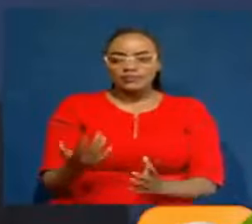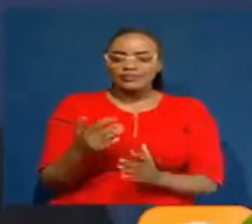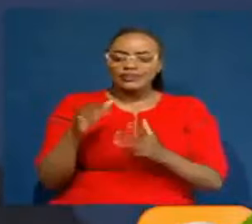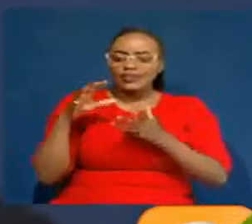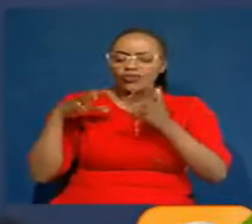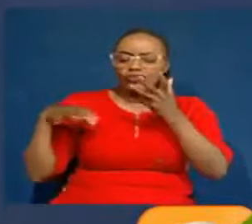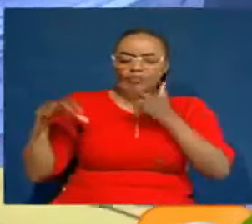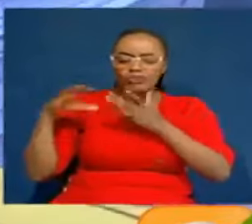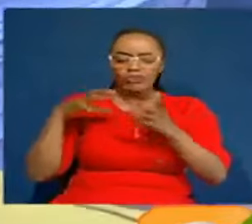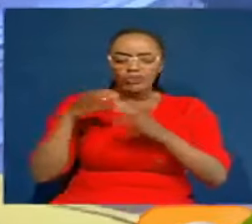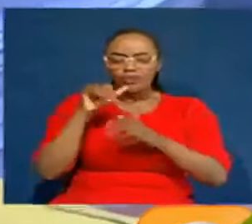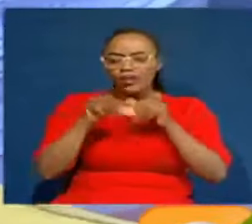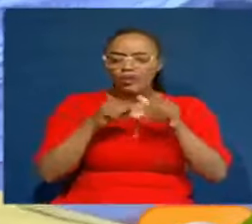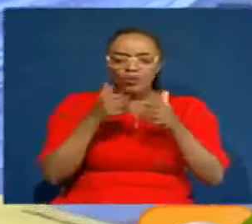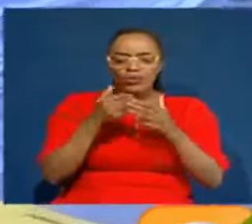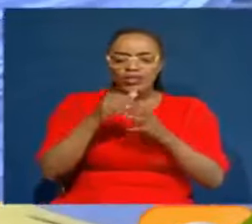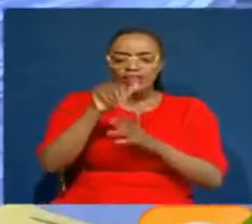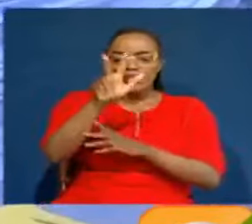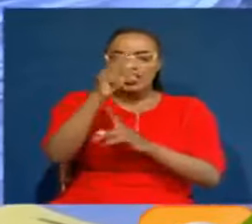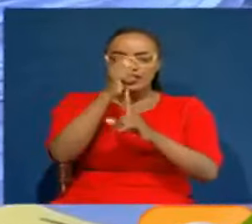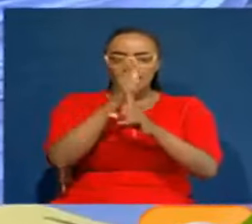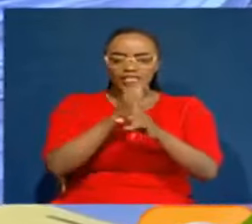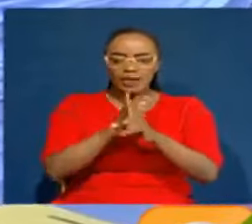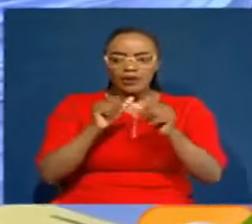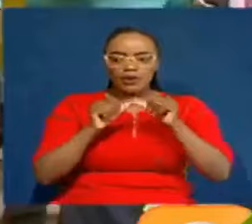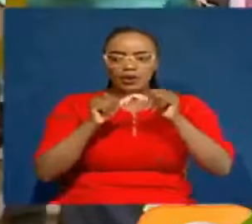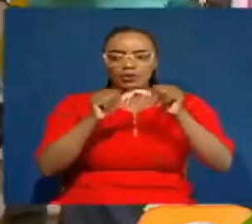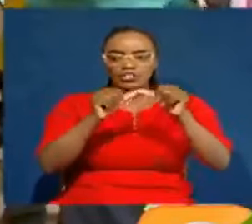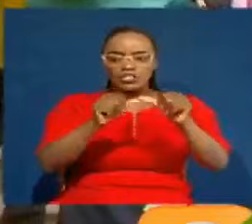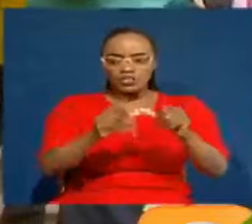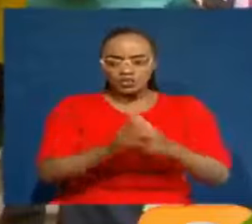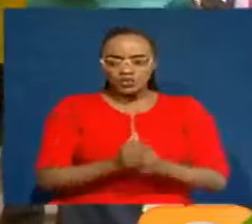Sitafahamu kuhusu masomo ya muhula wa tatu umeendelea.